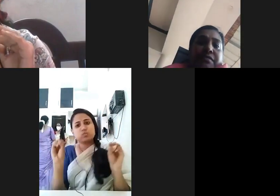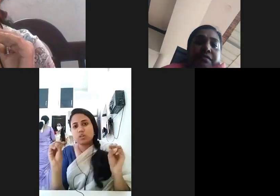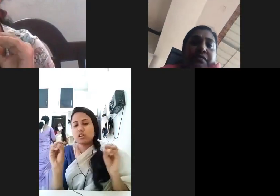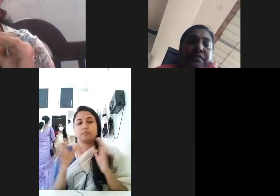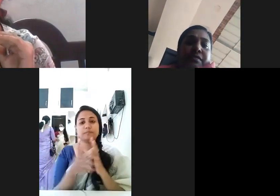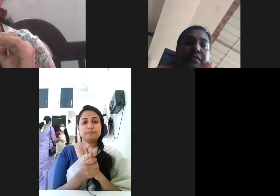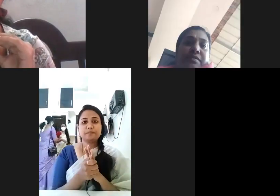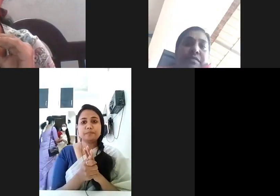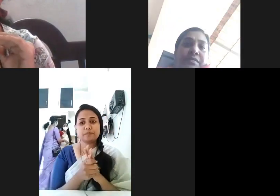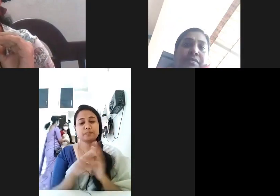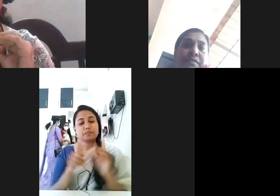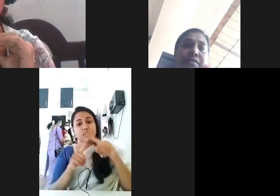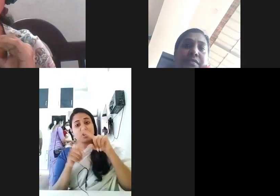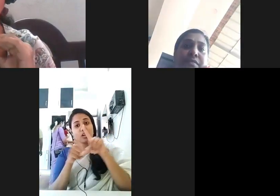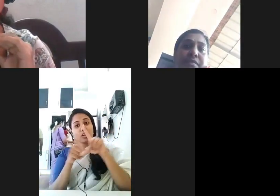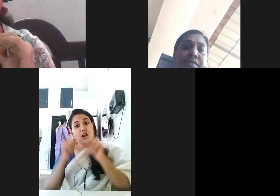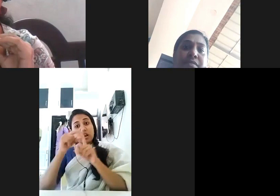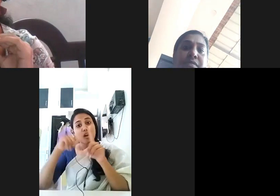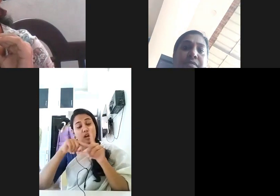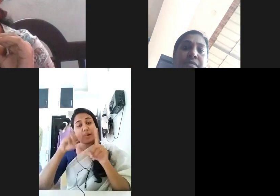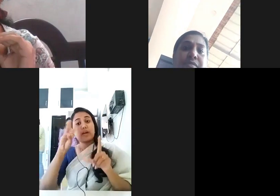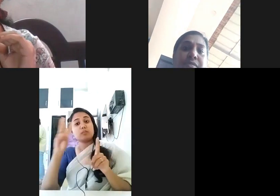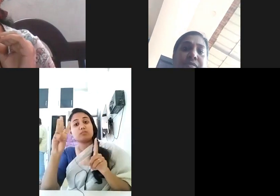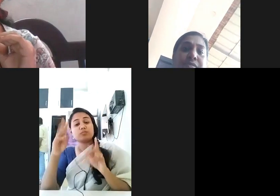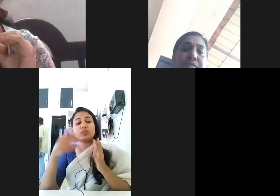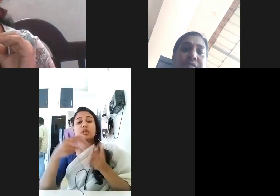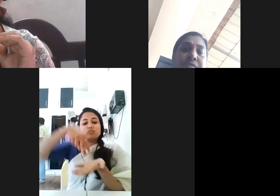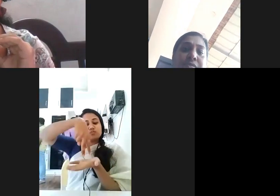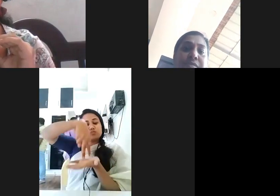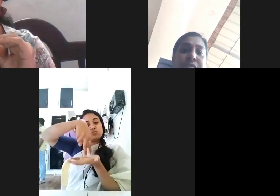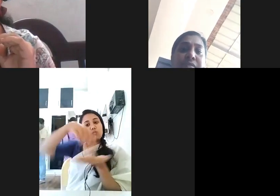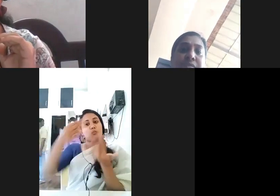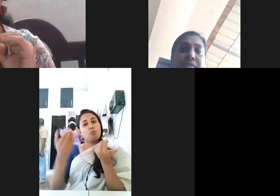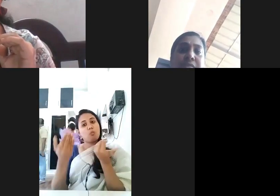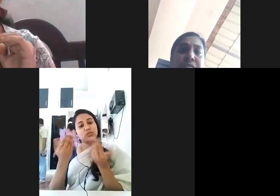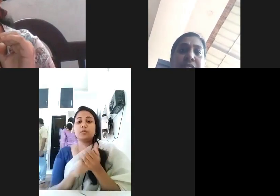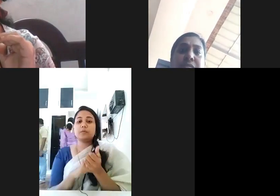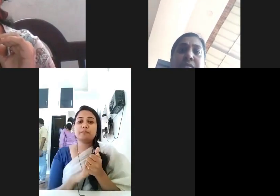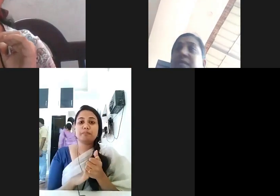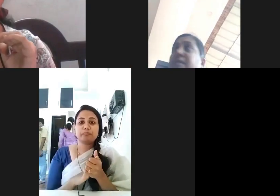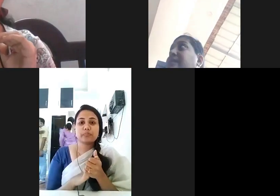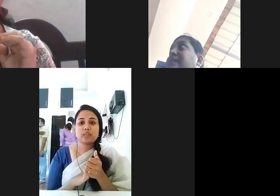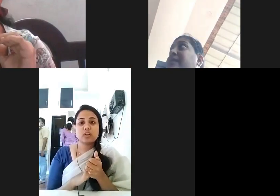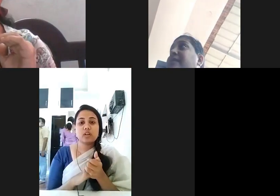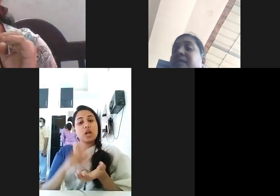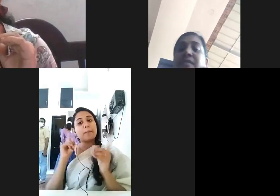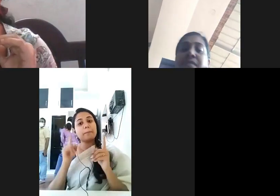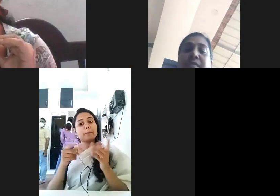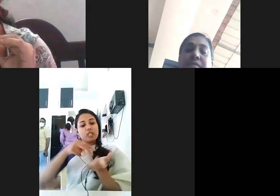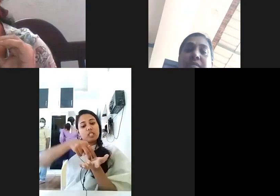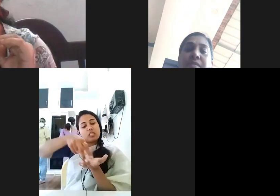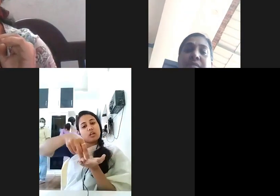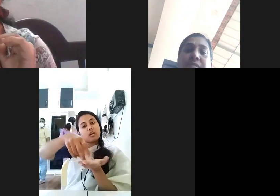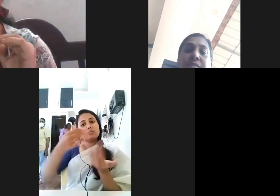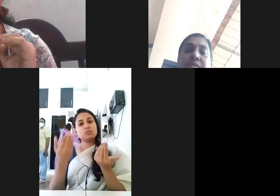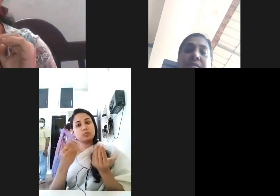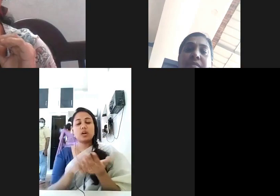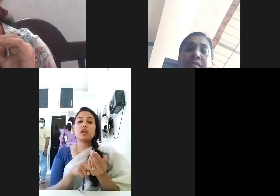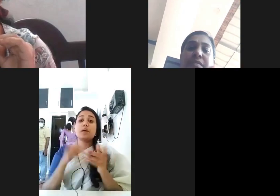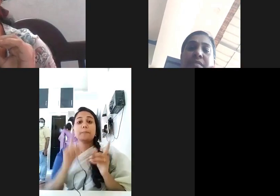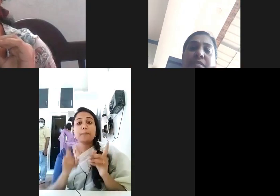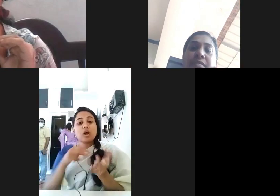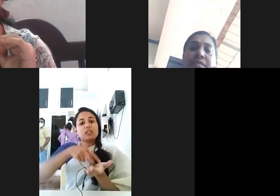പ്രയാസമായിരിക്കും. ടൈപ്പ് 3 ഉള്ള കുട്ടികൾ നിൽക്കുന്ന കുട്ടികളായിരിക്കും. ആൻഡ് ചിലപ്പോൾ ഈവൻ നടന്നുകൊണ്ടിരിക്കുന്ന കുട്ടികൾ നടക്കുന്ന കഴിവുകൾ